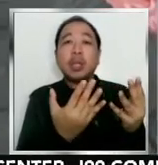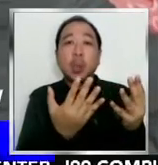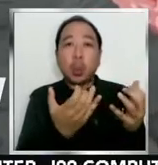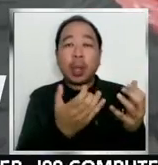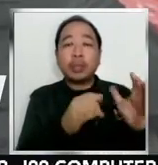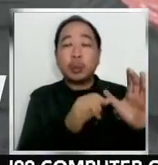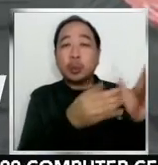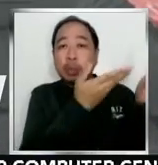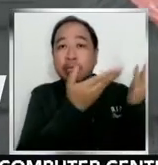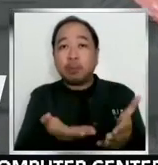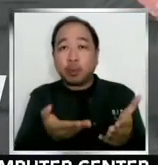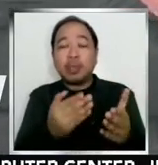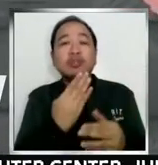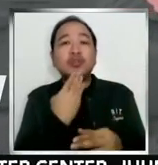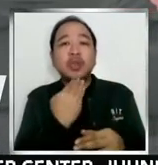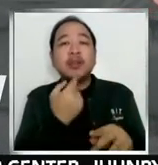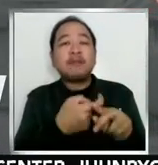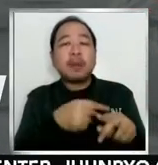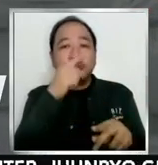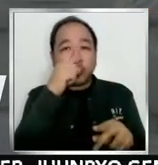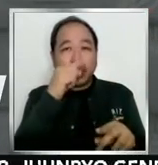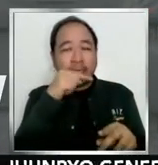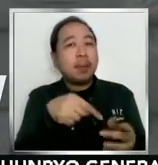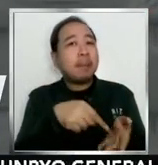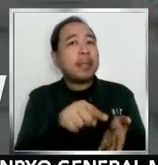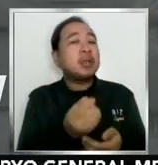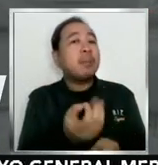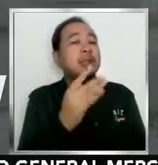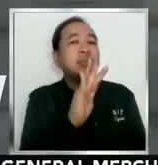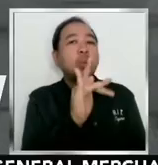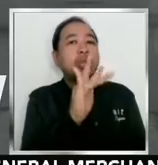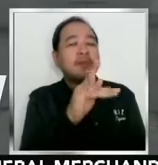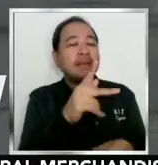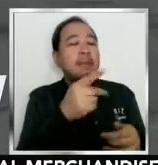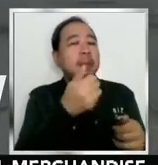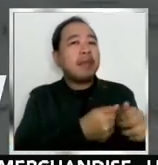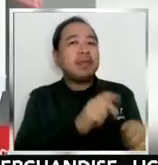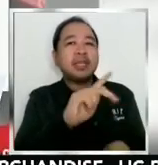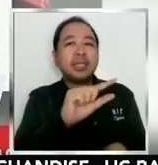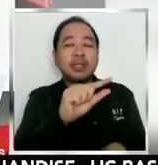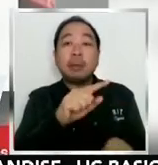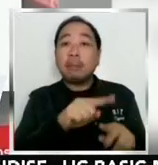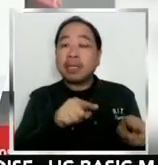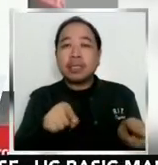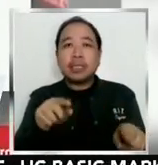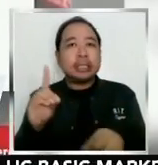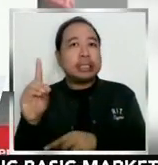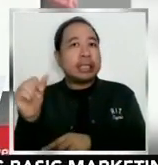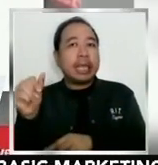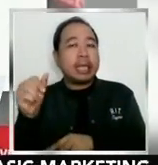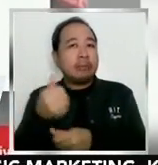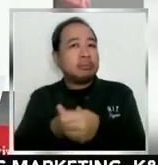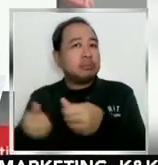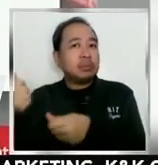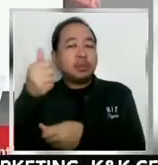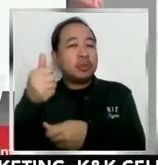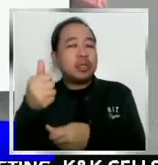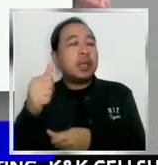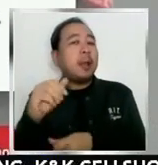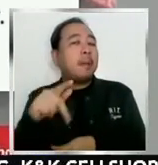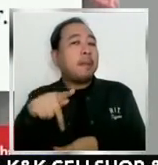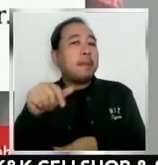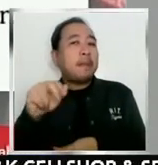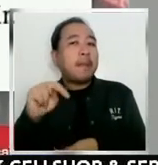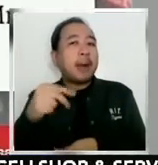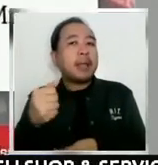saan 25 pesos per kilo lang ang bentahan. Pero hindi umano sila pinayagan ni Agriculture Senior Yusek Domingo Panganiban. Sa